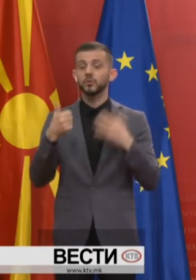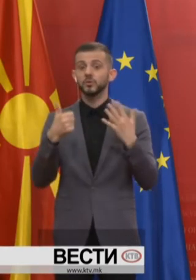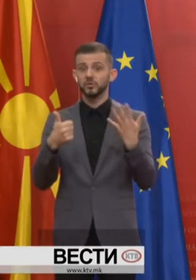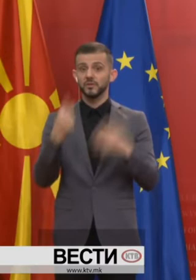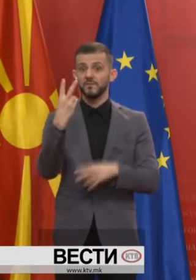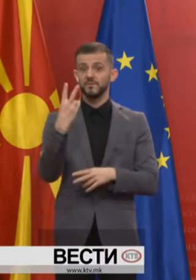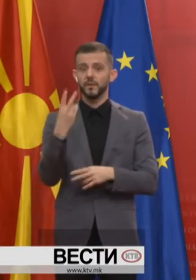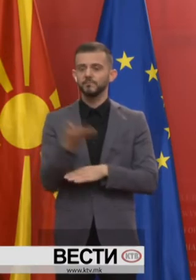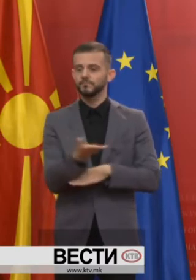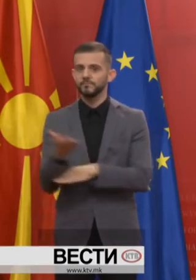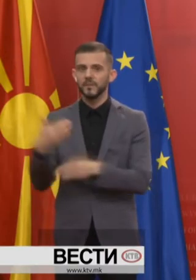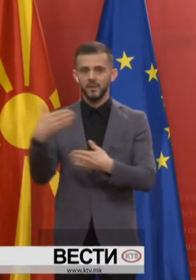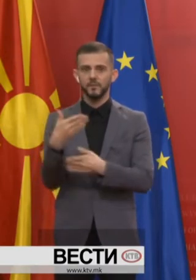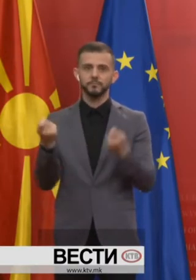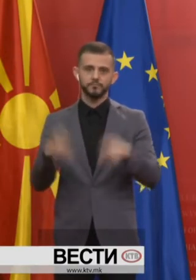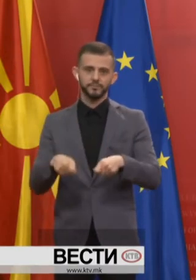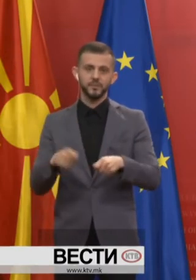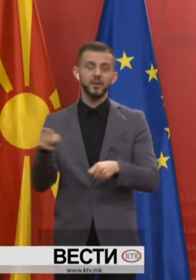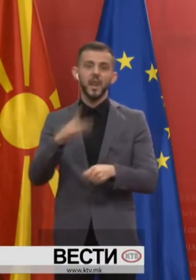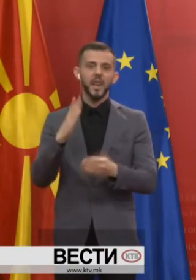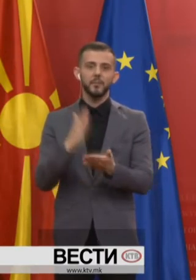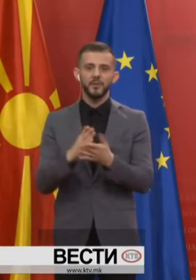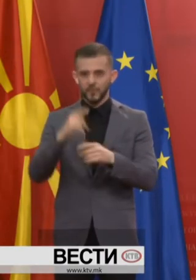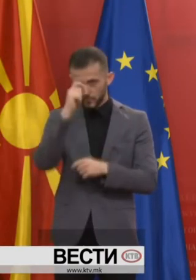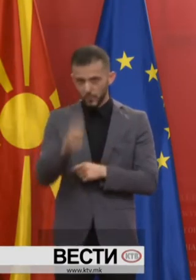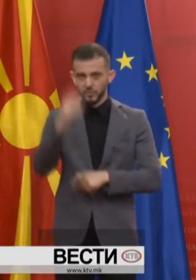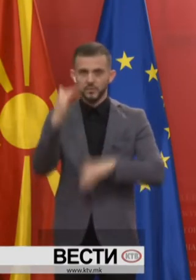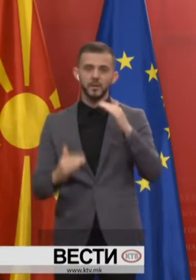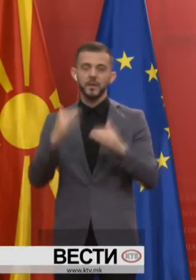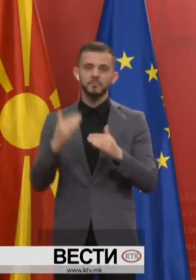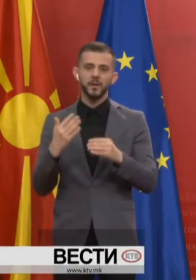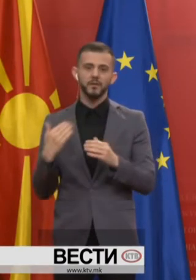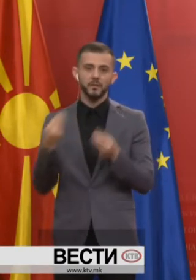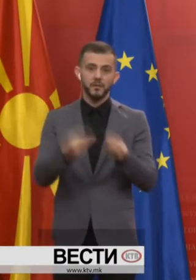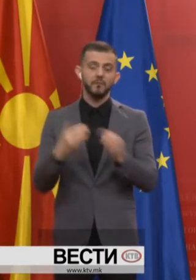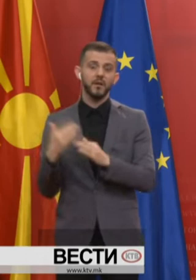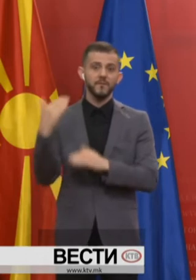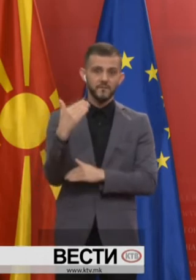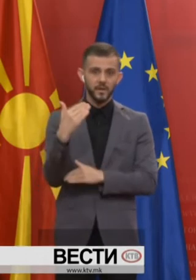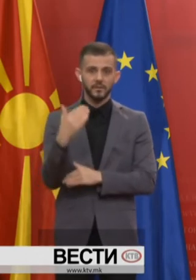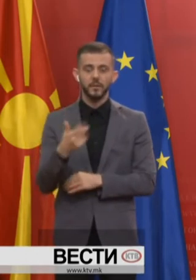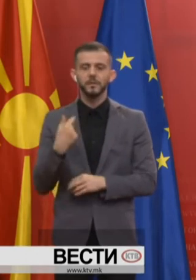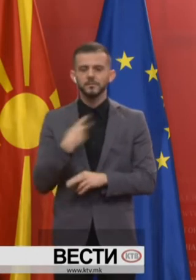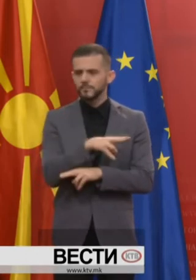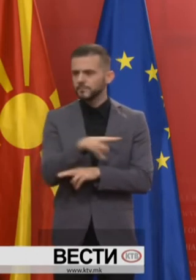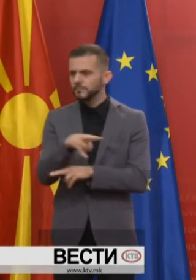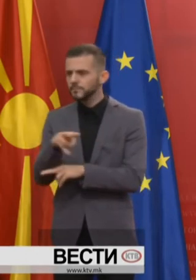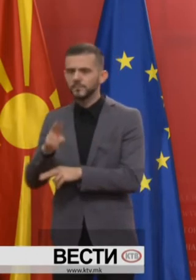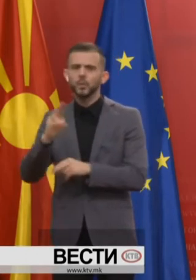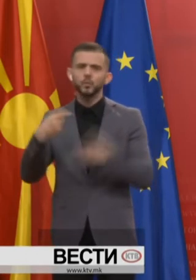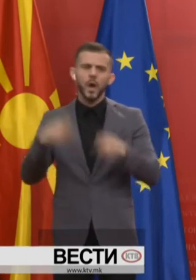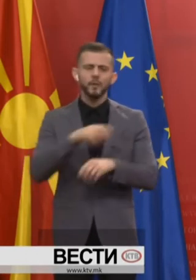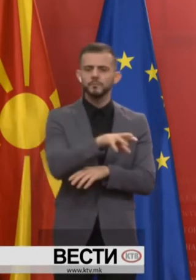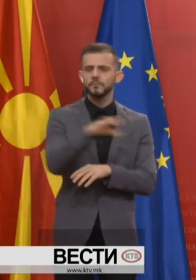162 угостителски објекти, кои не ги почитувале мерките на владата, а од визуелната обиколка низ повеќе